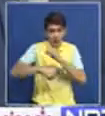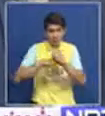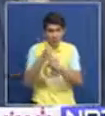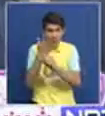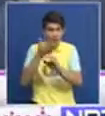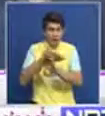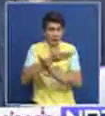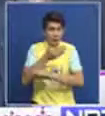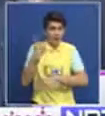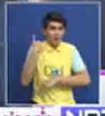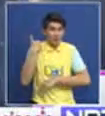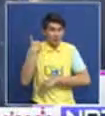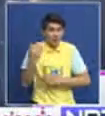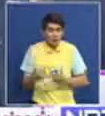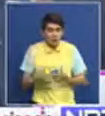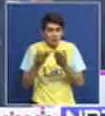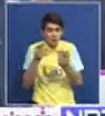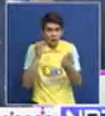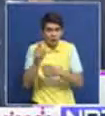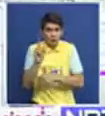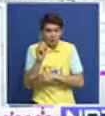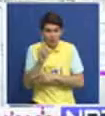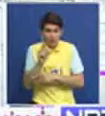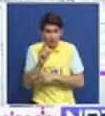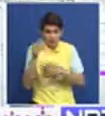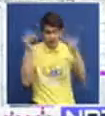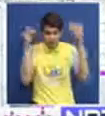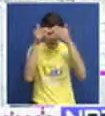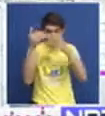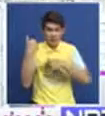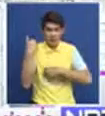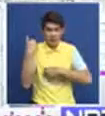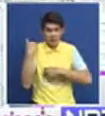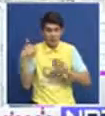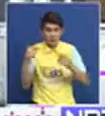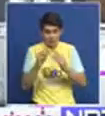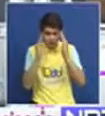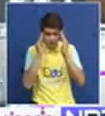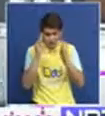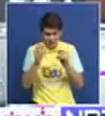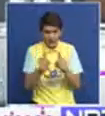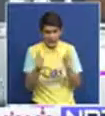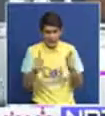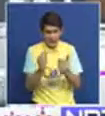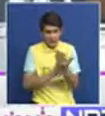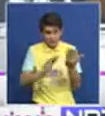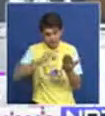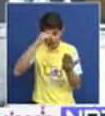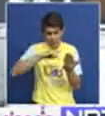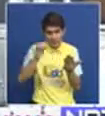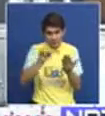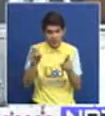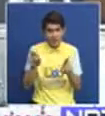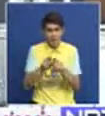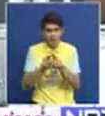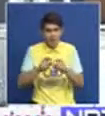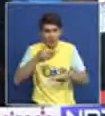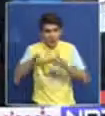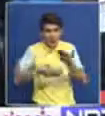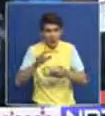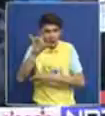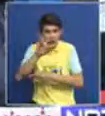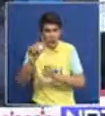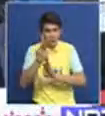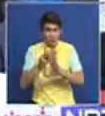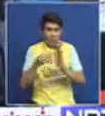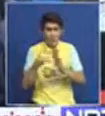ก่อนกลับคืนถิ่นกำเนิดให้กับประเทศอินโดนีเซียเพื่อแสดงเจตนารมณ์ว่าประเทศไทยต่อต้านการค้าสัตว์ป่าผิด